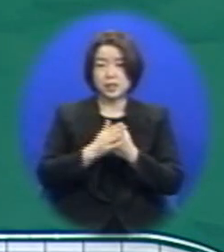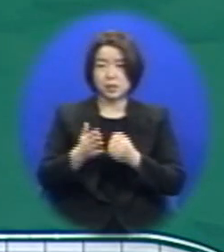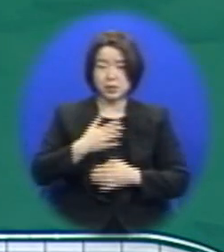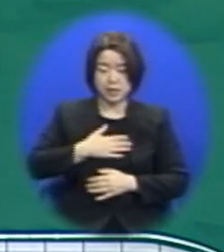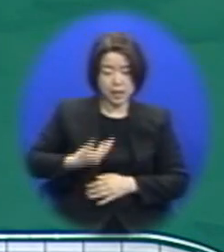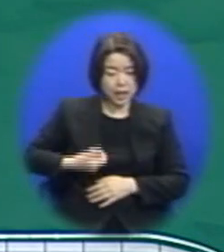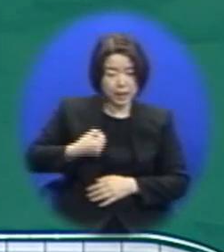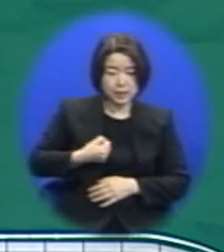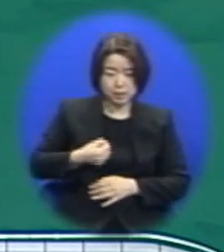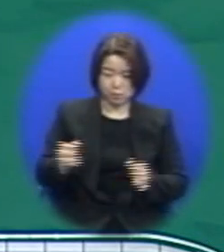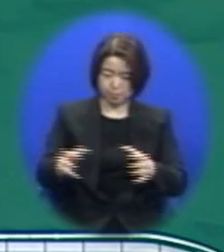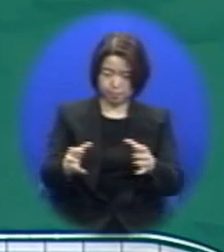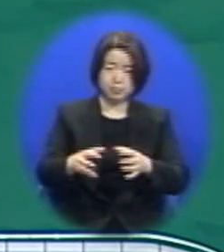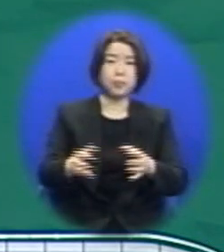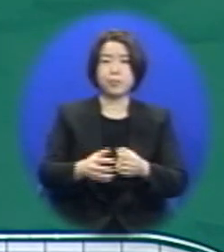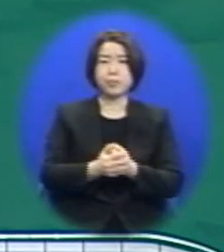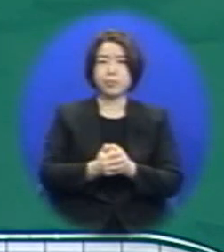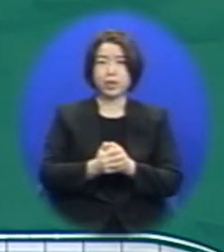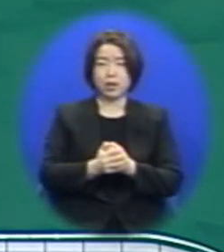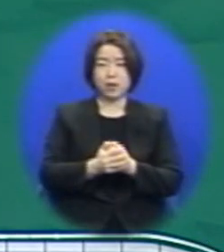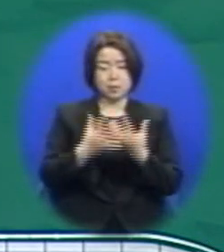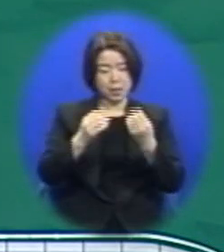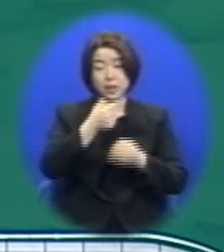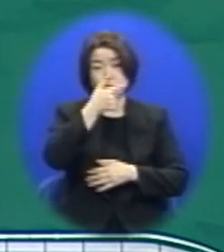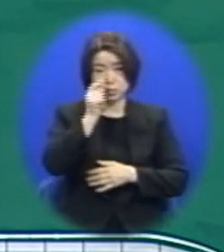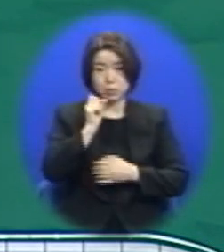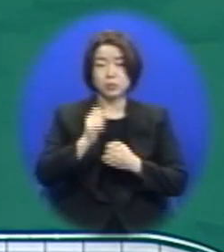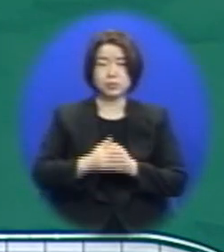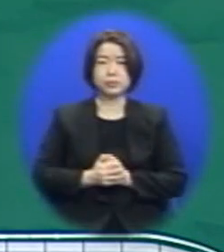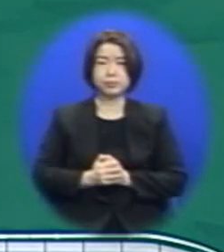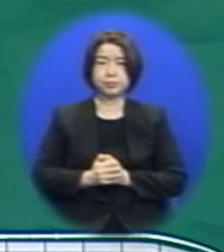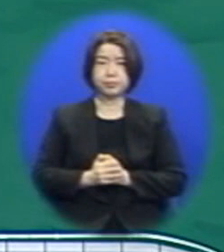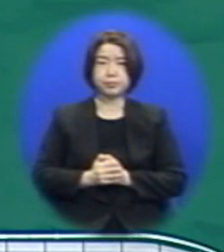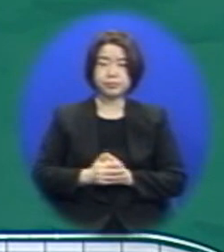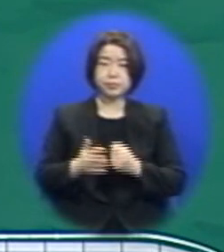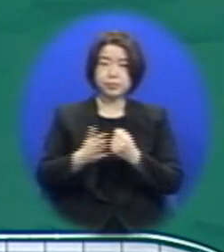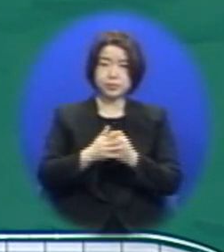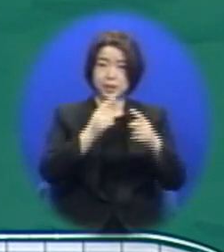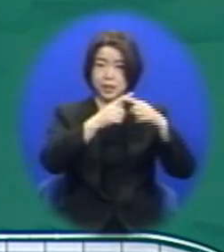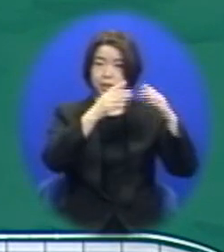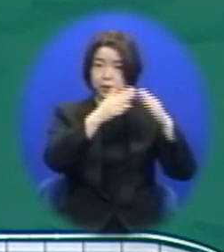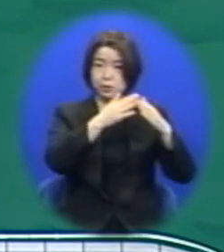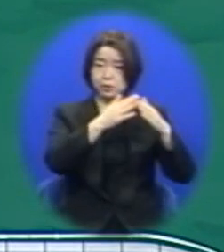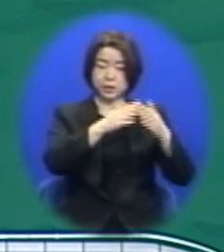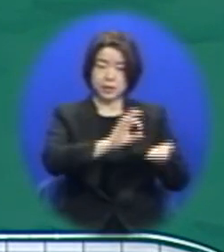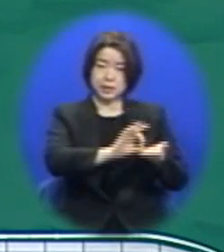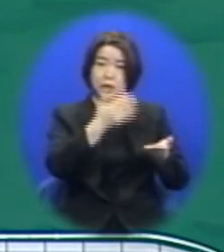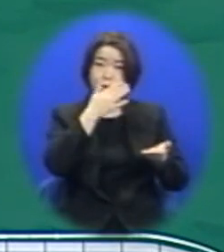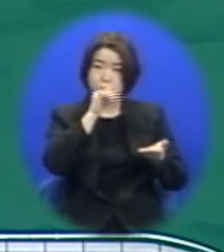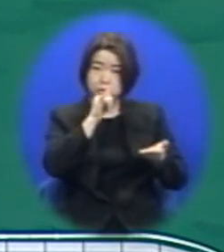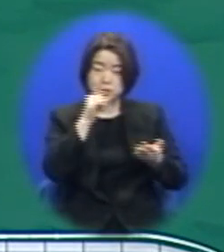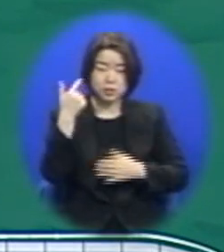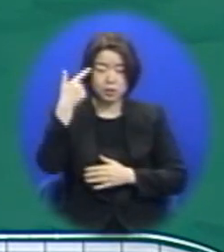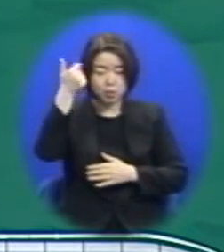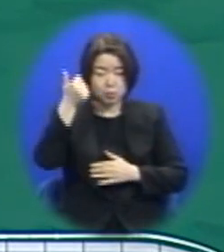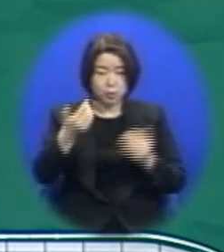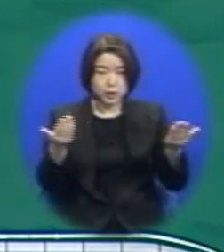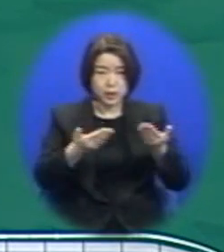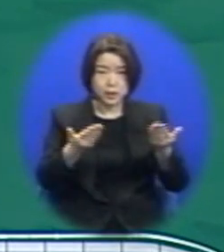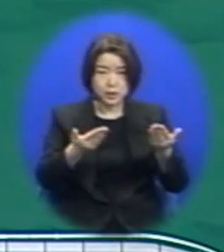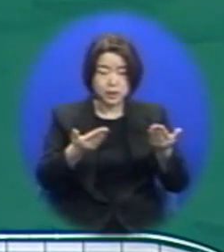일단 모아봤더니 뭐 턱도 없이 모자라요. 그래서 교회에서 제가 쓸 수 있는 목회비를